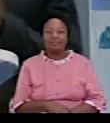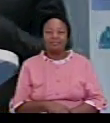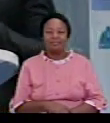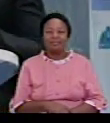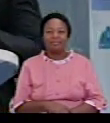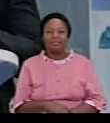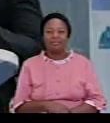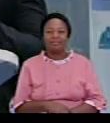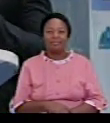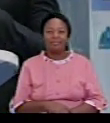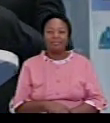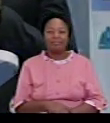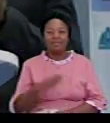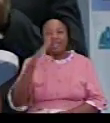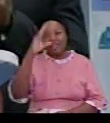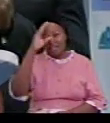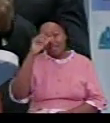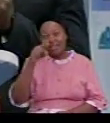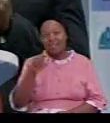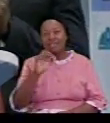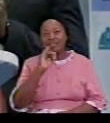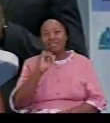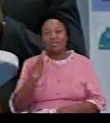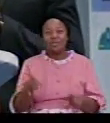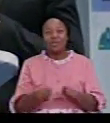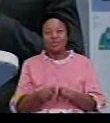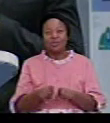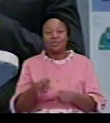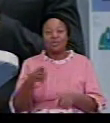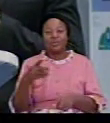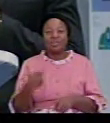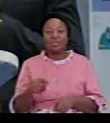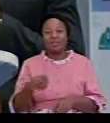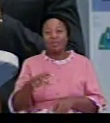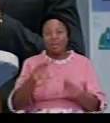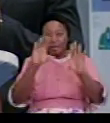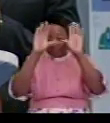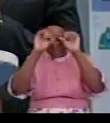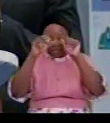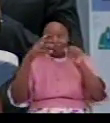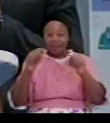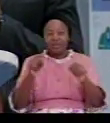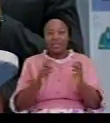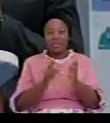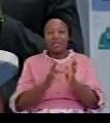the president of the Christian Council. Et c'est lui